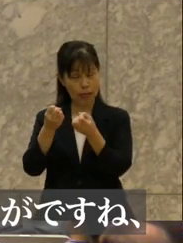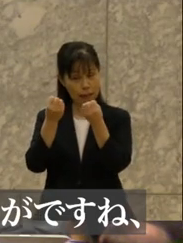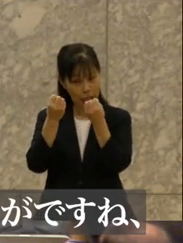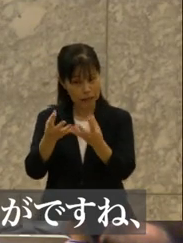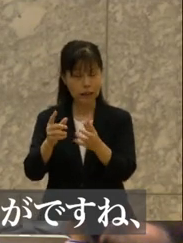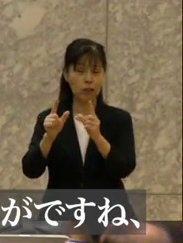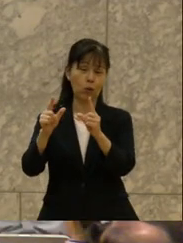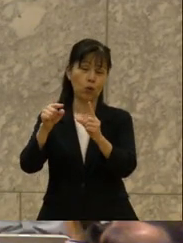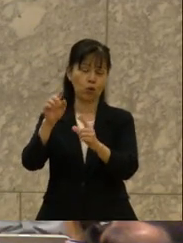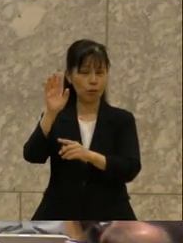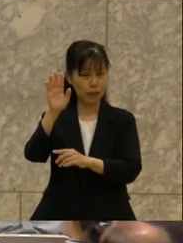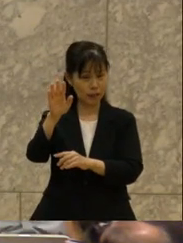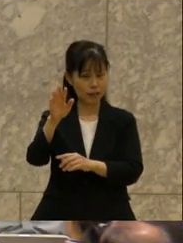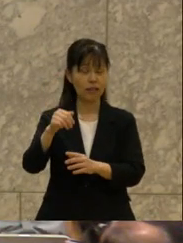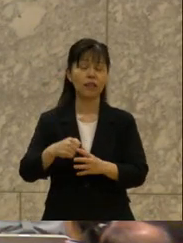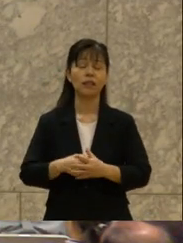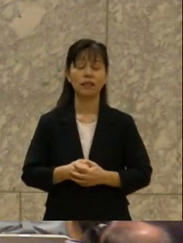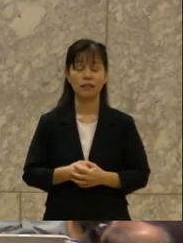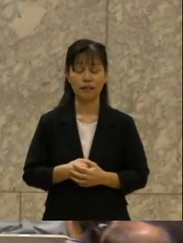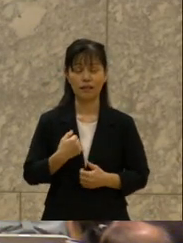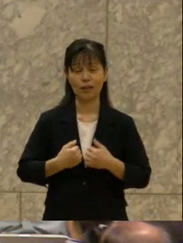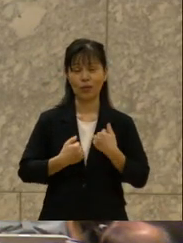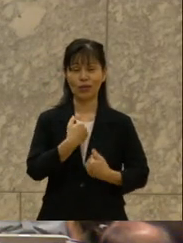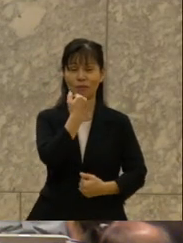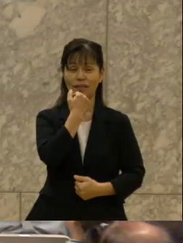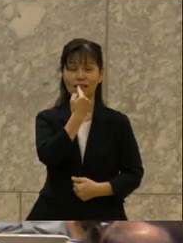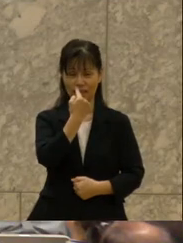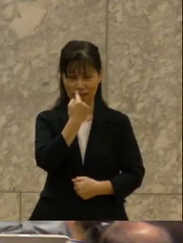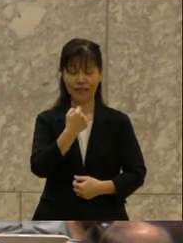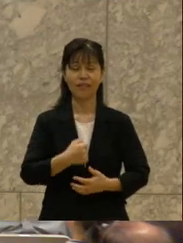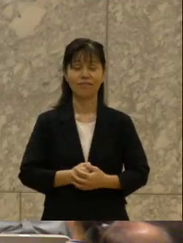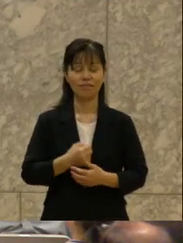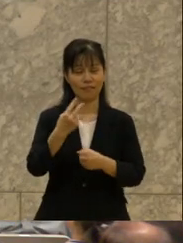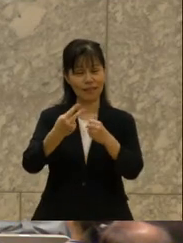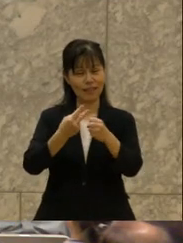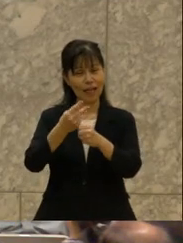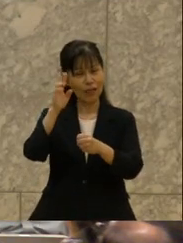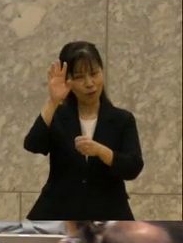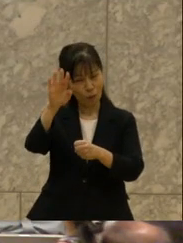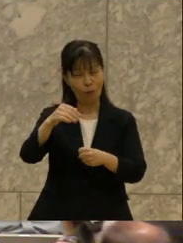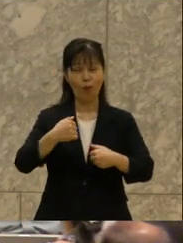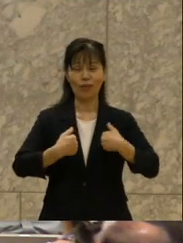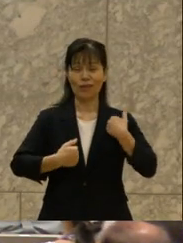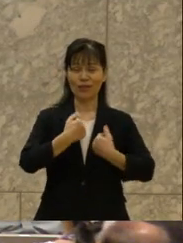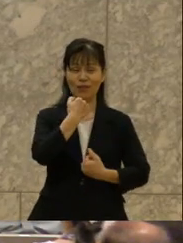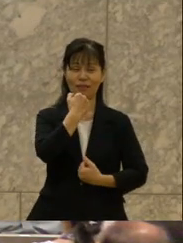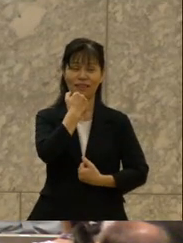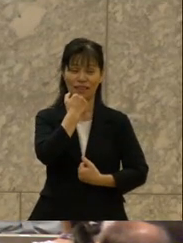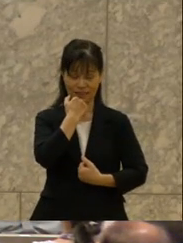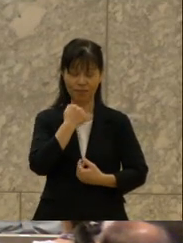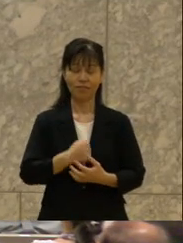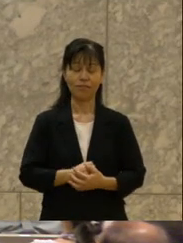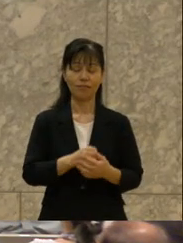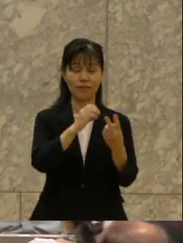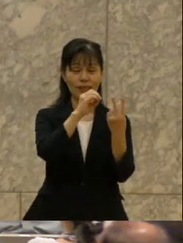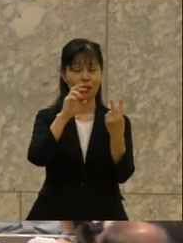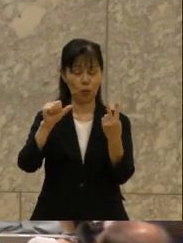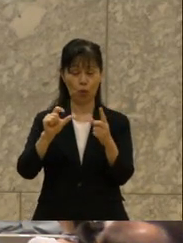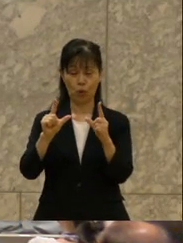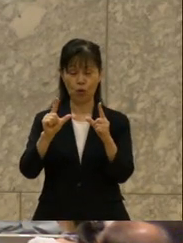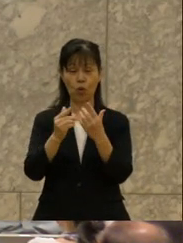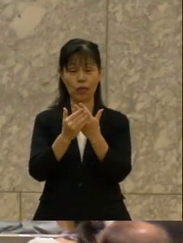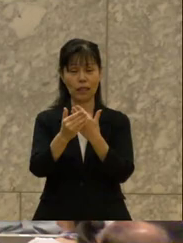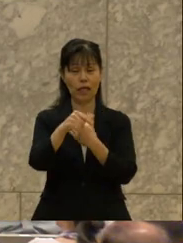の未来がですねあの本当に楽しみになってまいりました2年後楽しみですね皆さんね2025年の東京